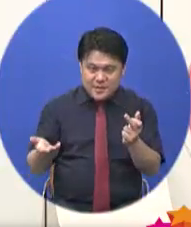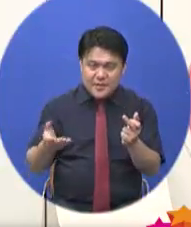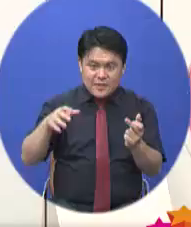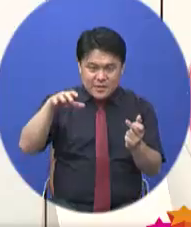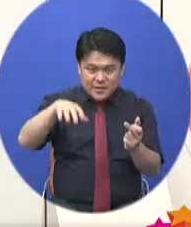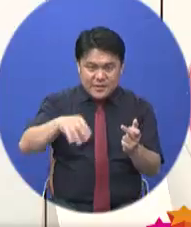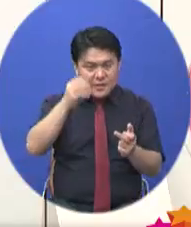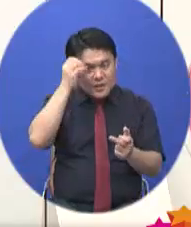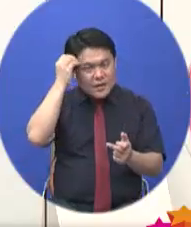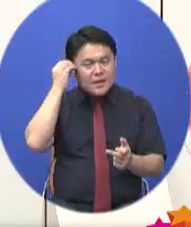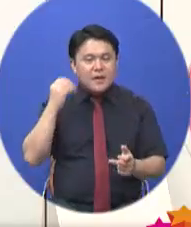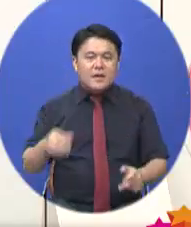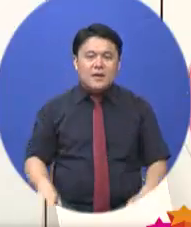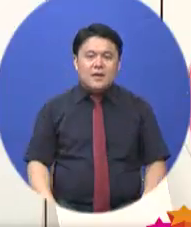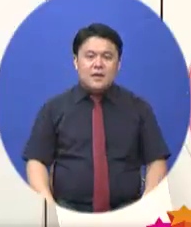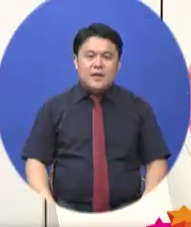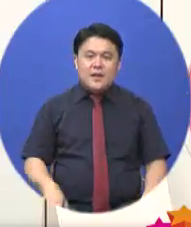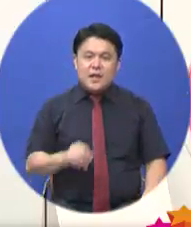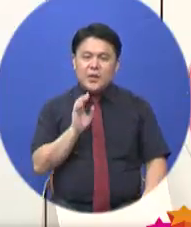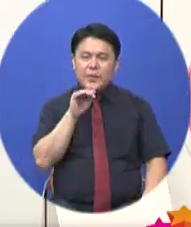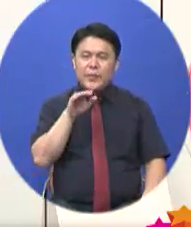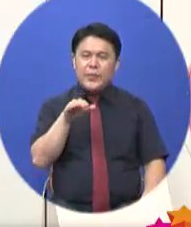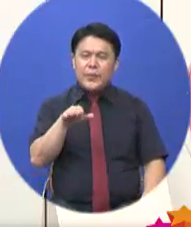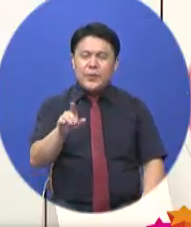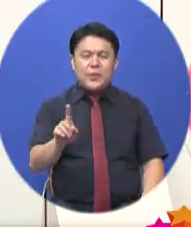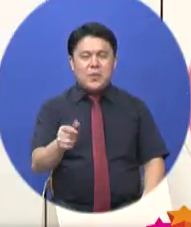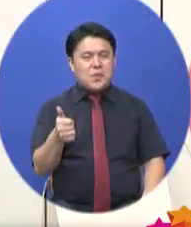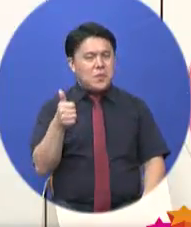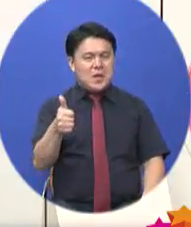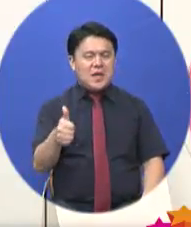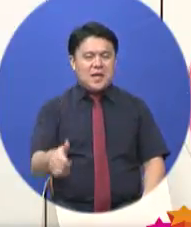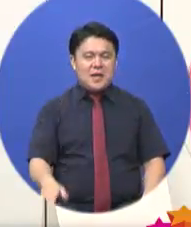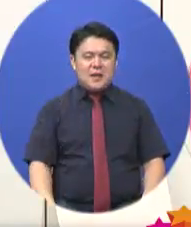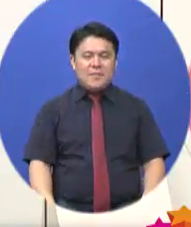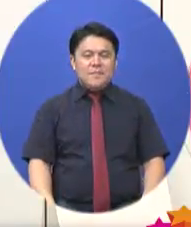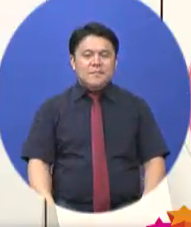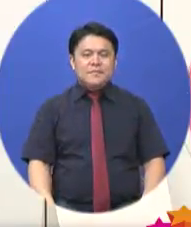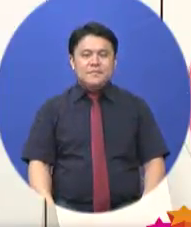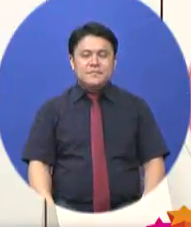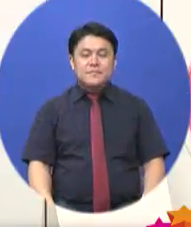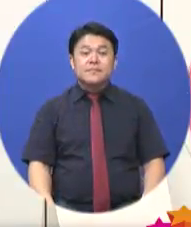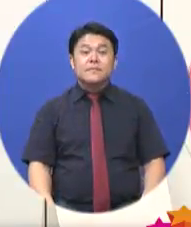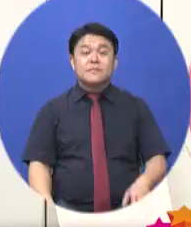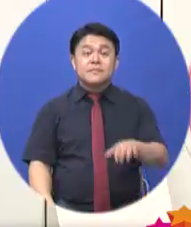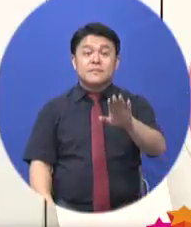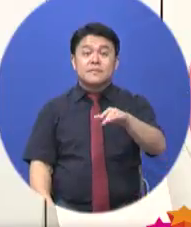산천도 이렇게 굴리는 네. 소리가 그렇죠. 아 일품이시네요.